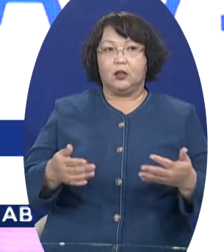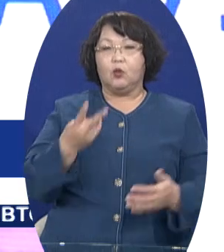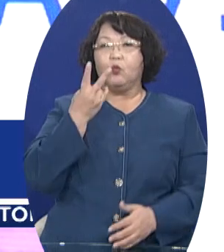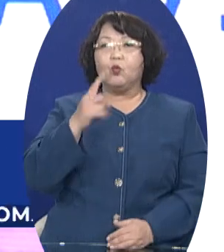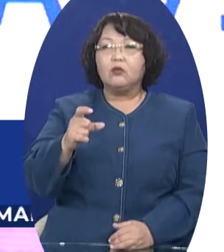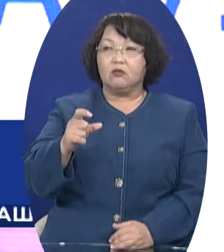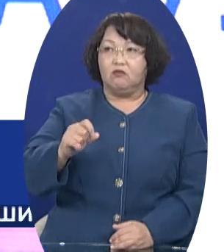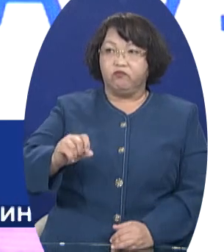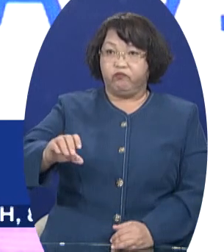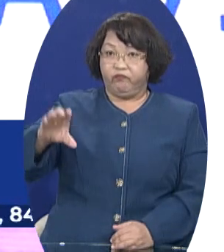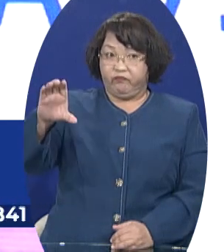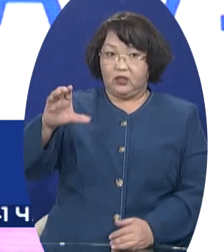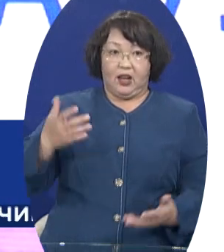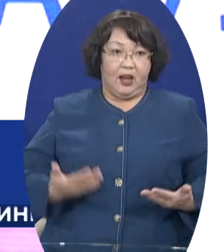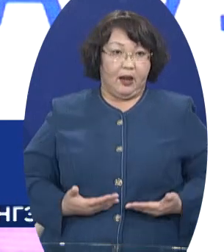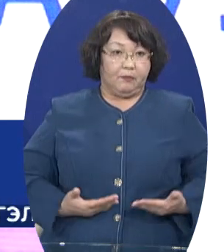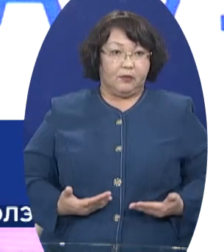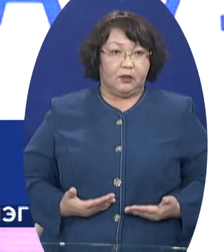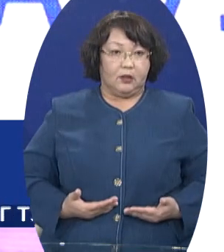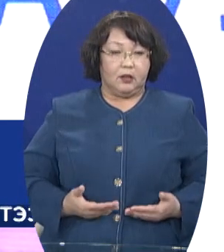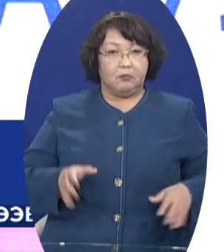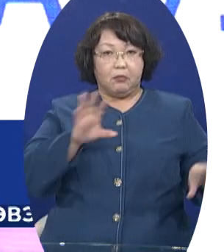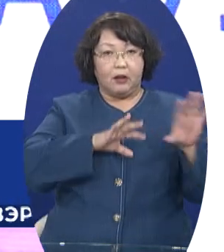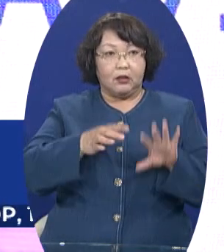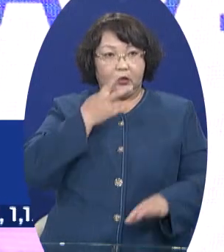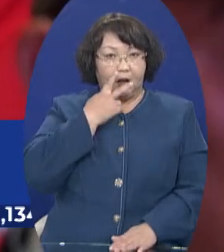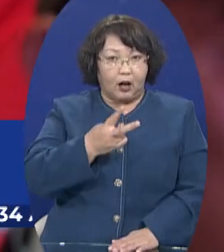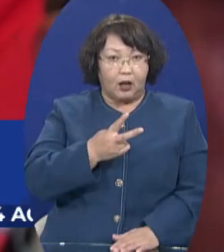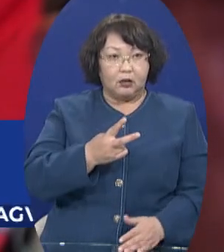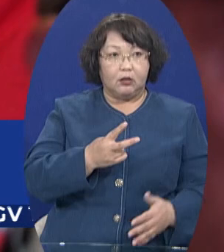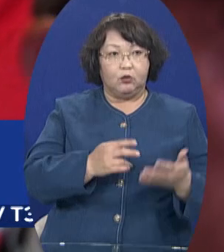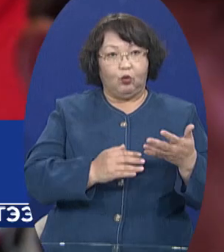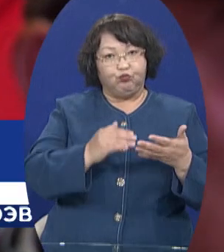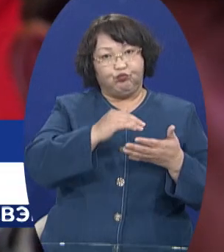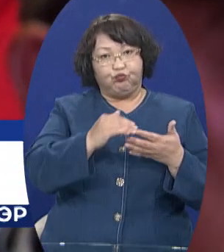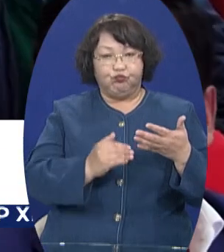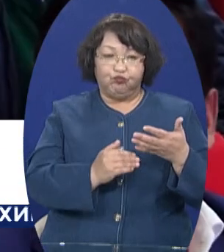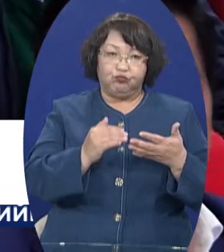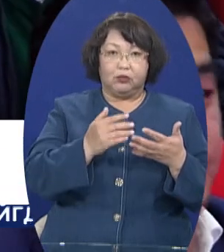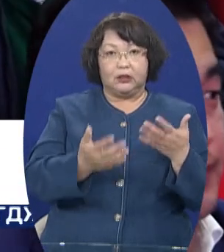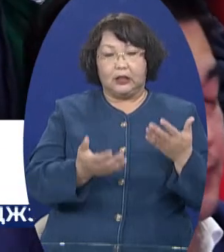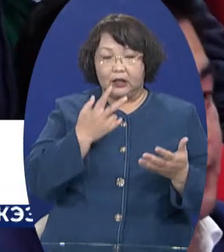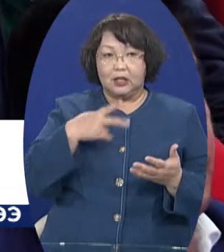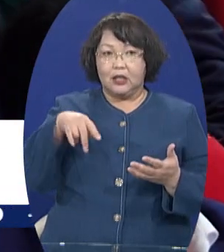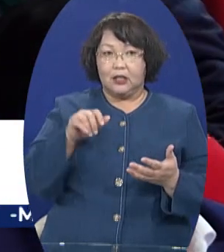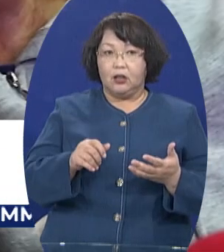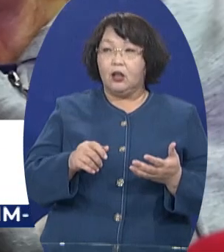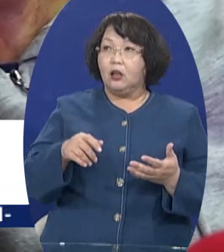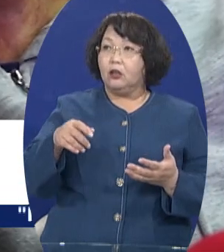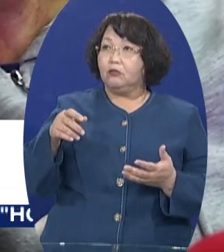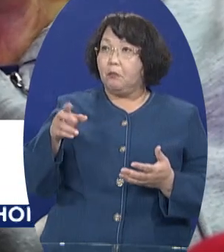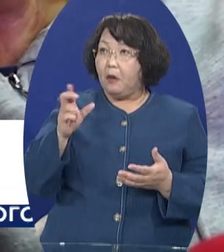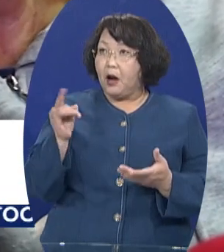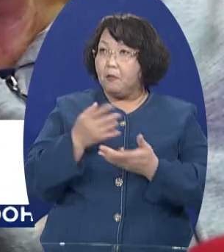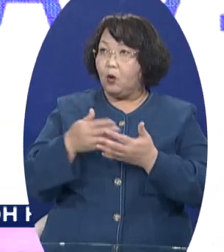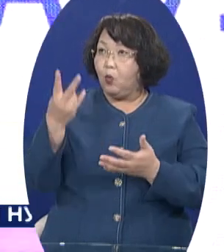уялдуулаад амжиргааныхан төвшин ямар байгаа шалтгаалаад тэгээ цалин хөлс автоматар нэмэгдэх ийм тогтолцоо руу орж байгаа